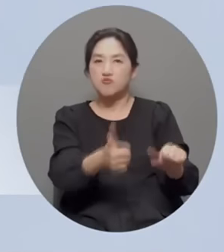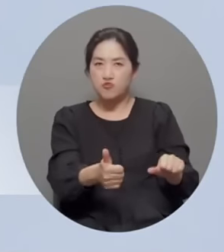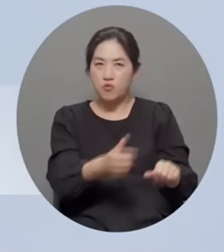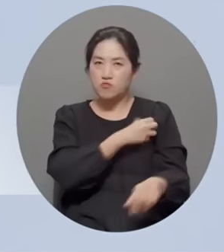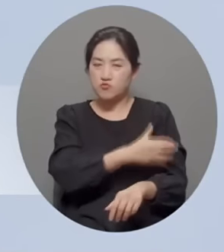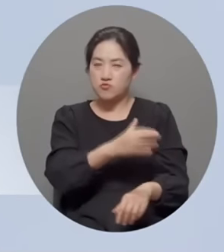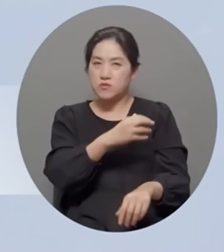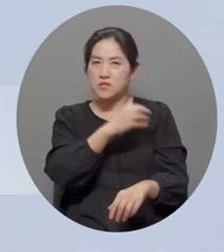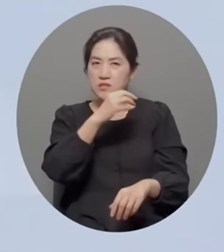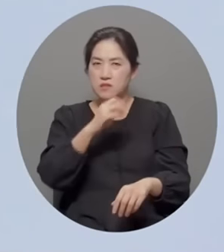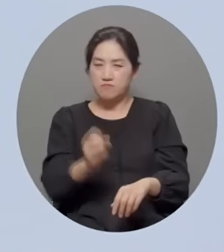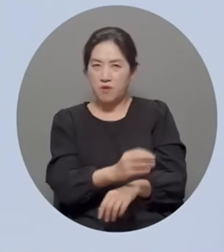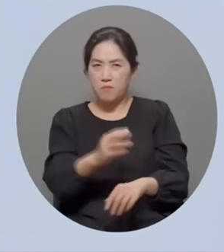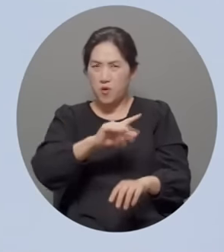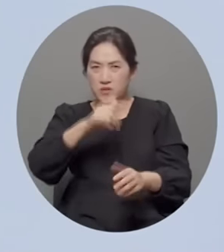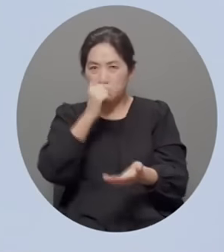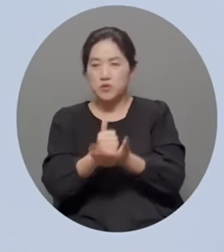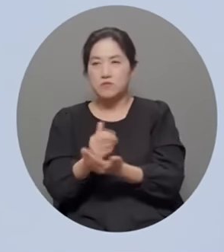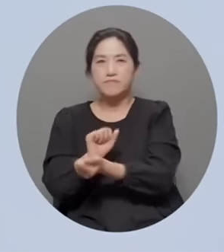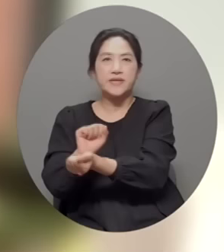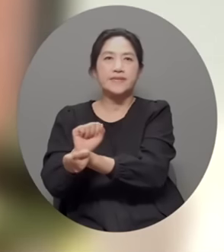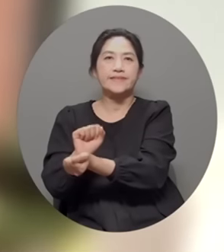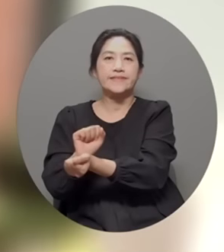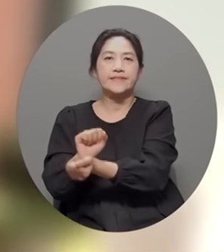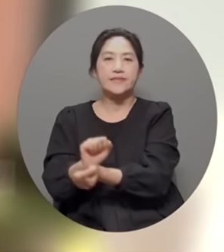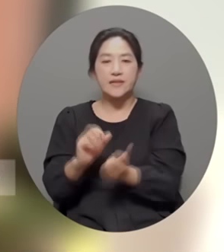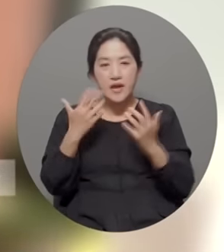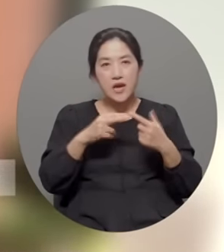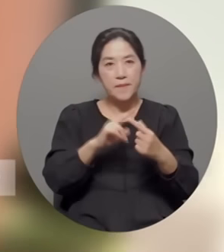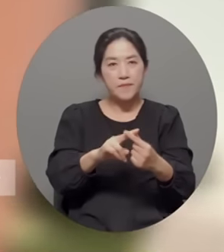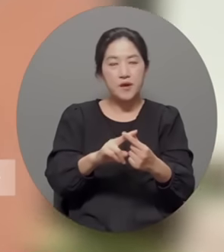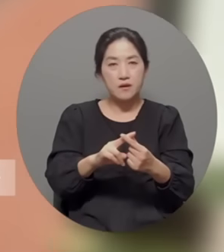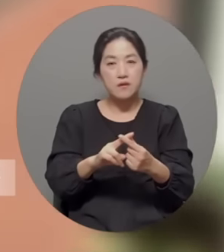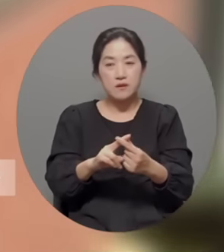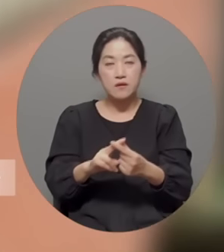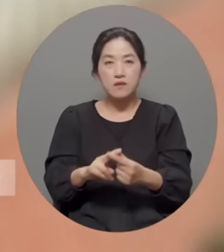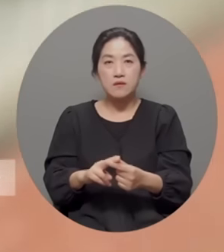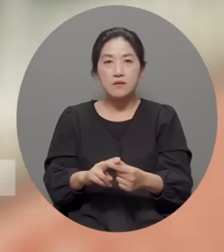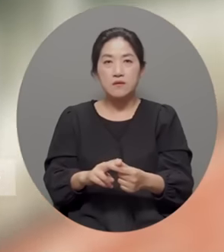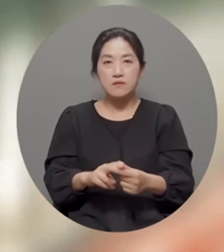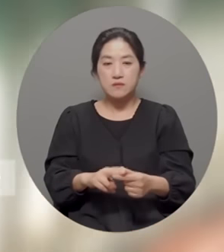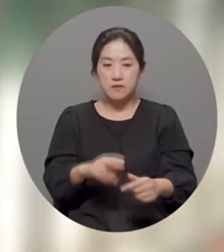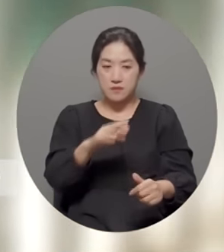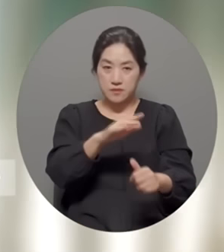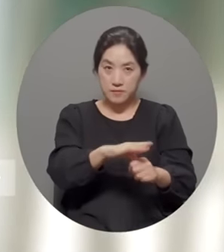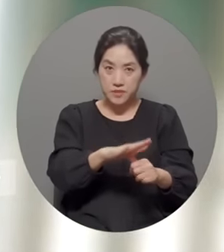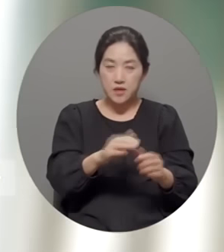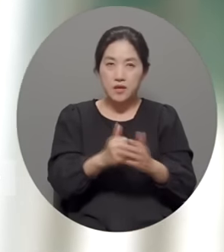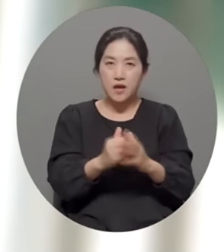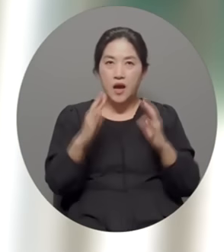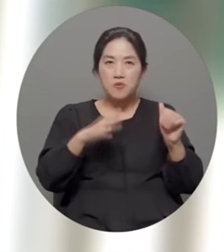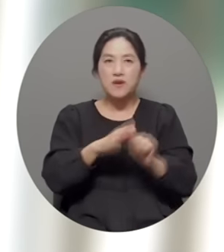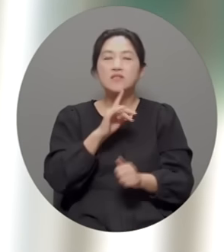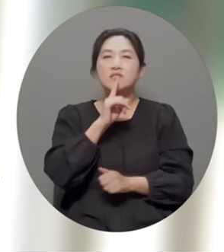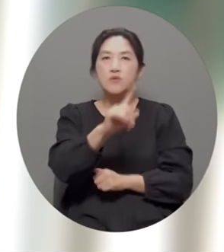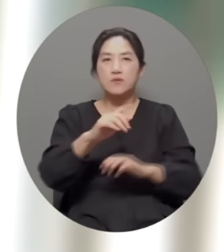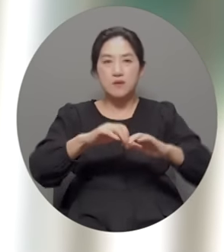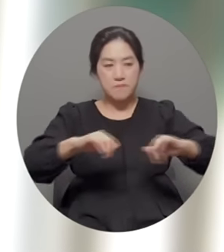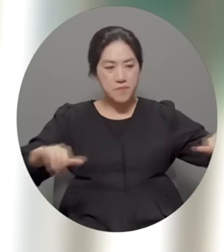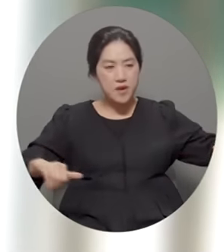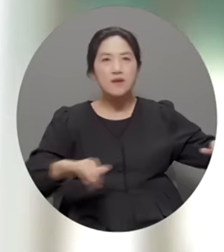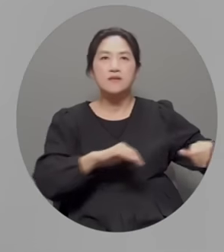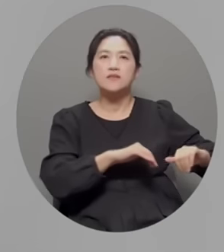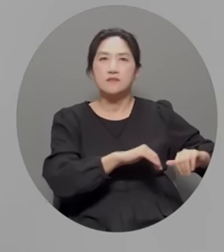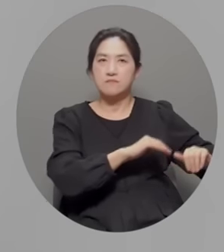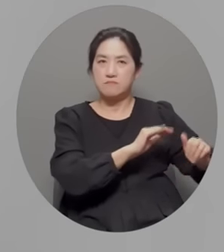등의 혐의로 구속됐습니다. 아이와 함께 살던 남자아이가 2년 전 아동학대를 신고해 시설로 분리조치까지